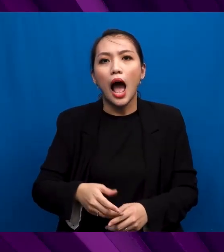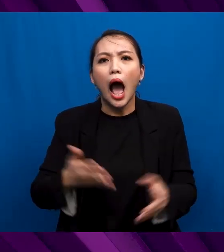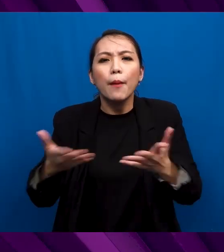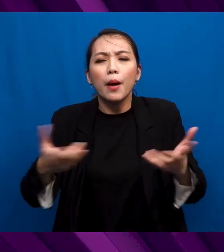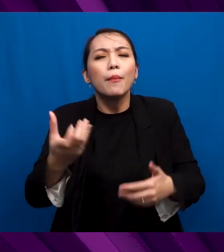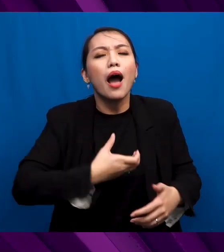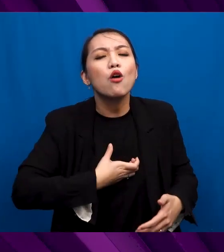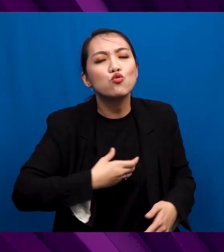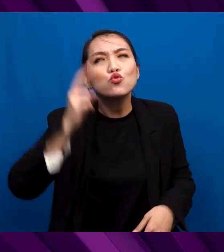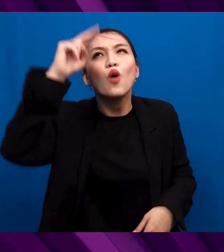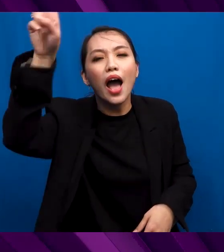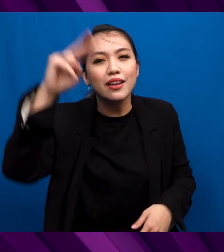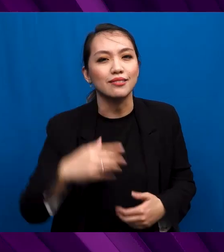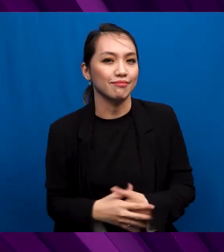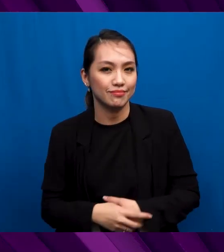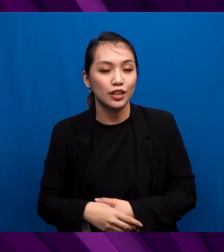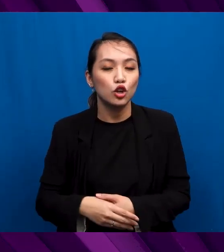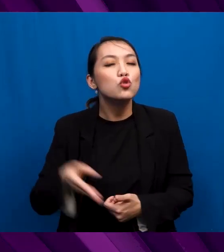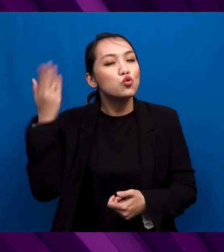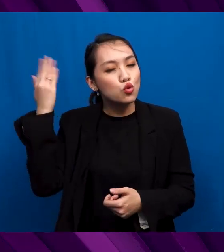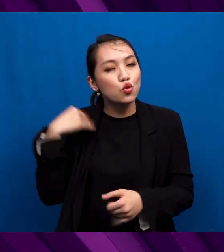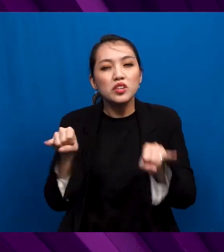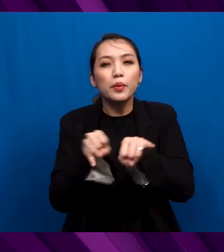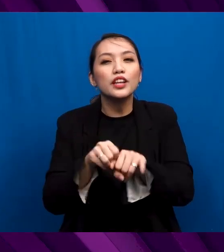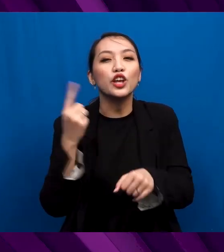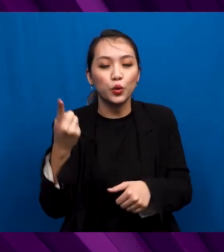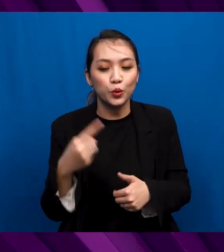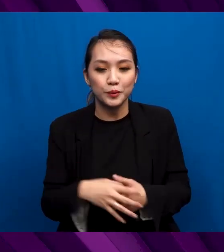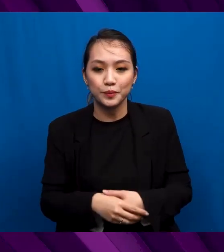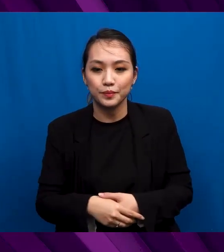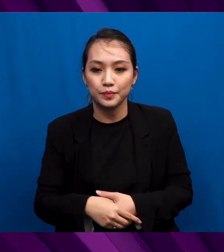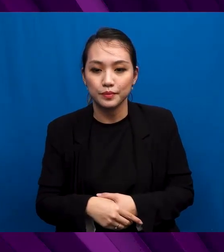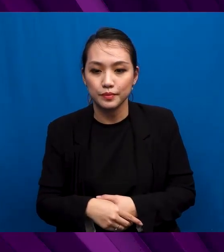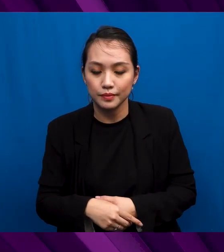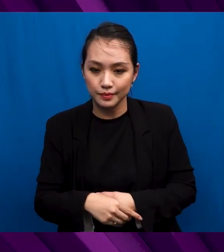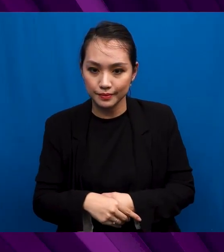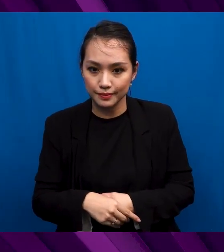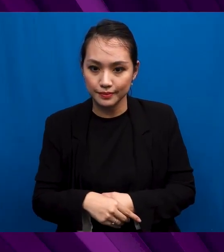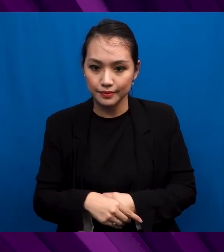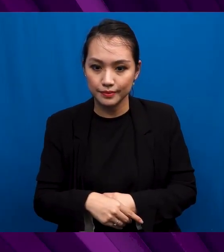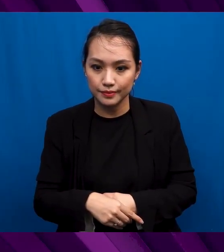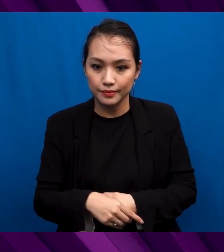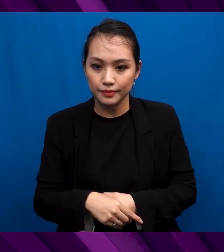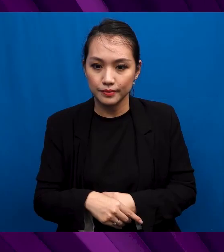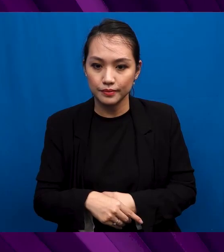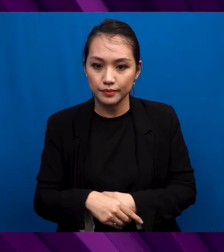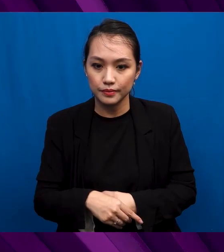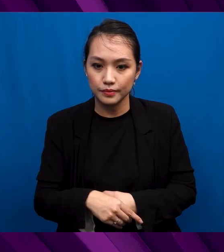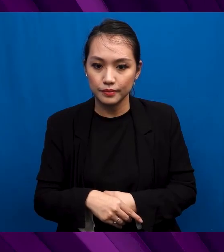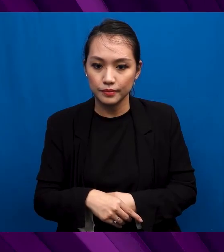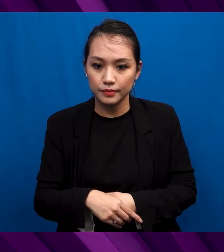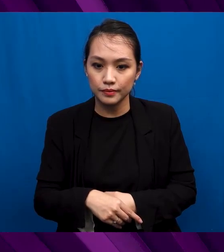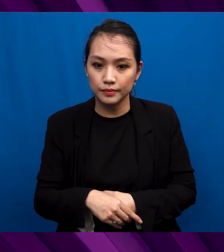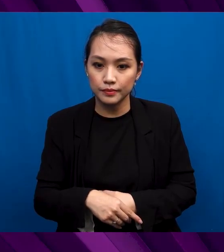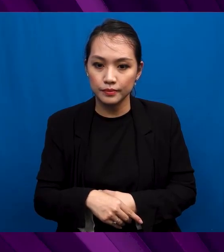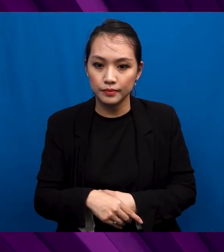jangan diberhalakan. Sejak Israel diangkut ke pembuangan, itu yang namanya dadu itu pun hilang. Saya tahu di